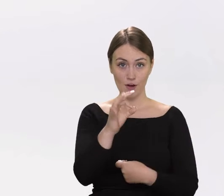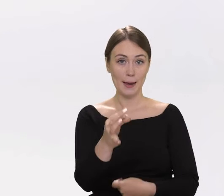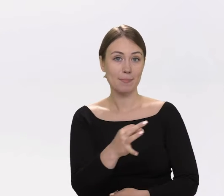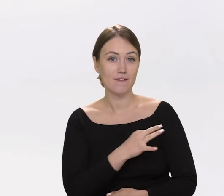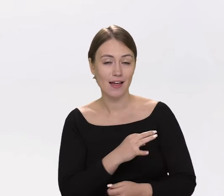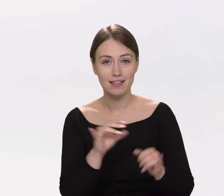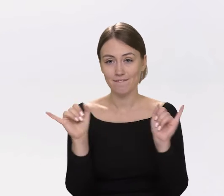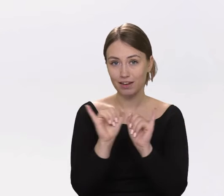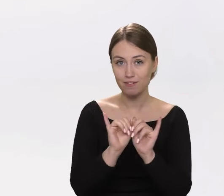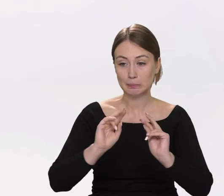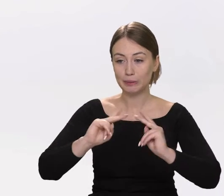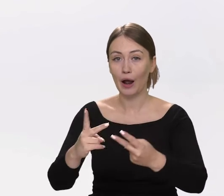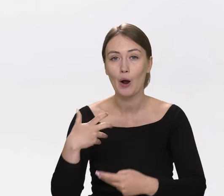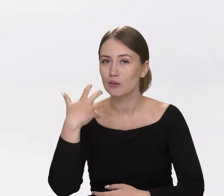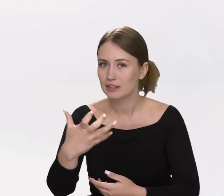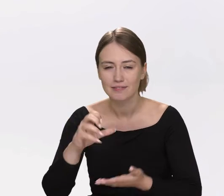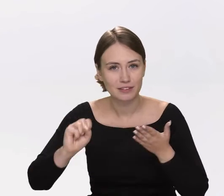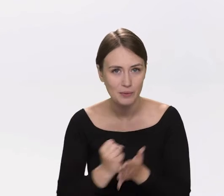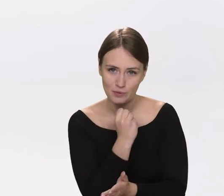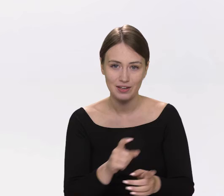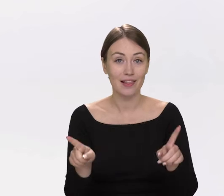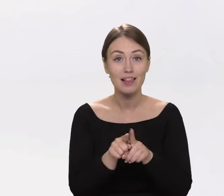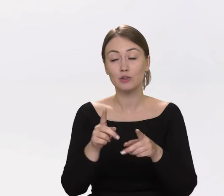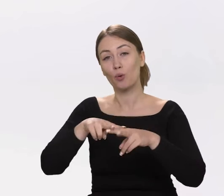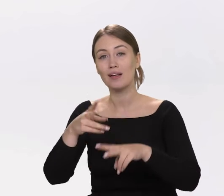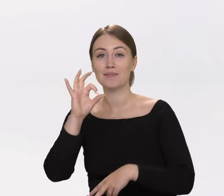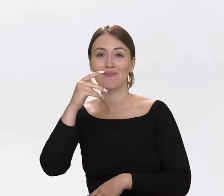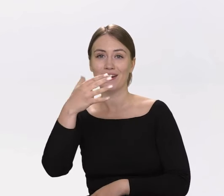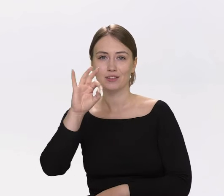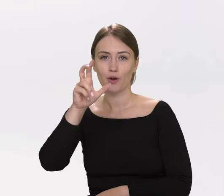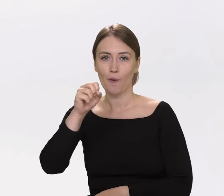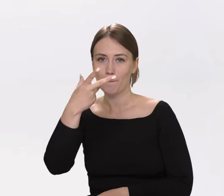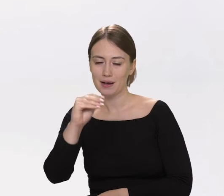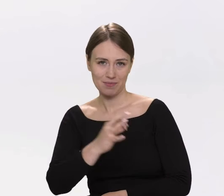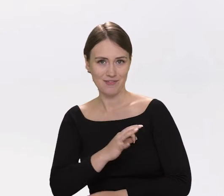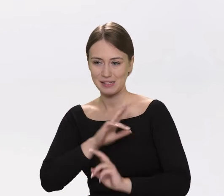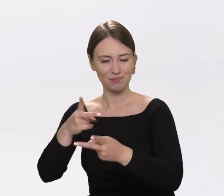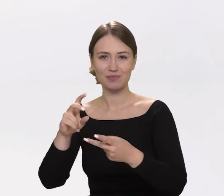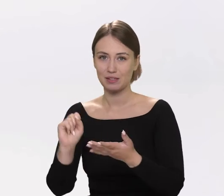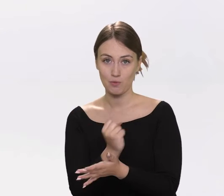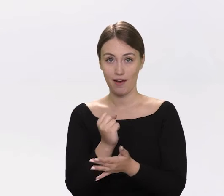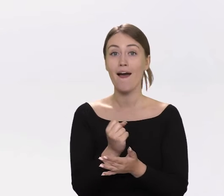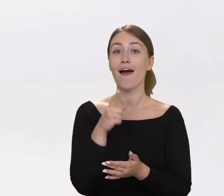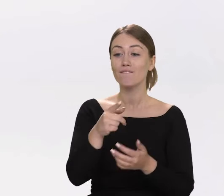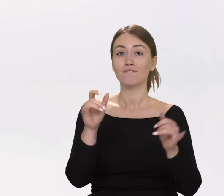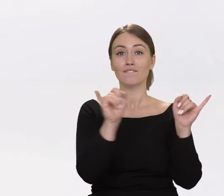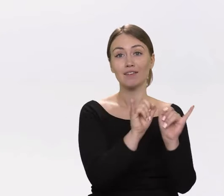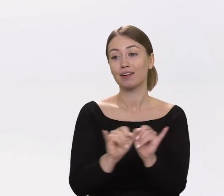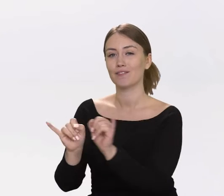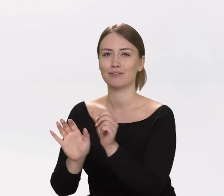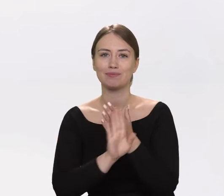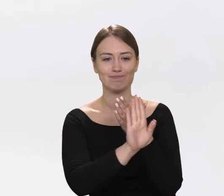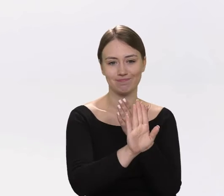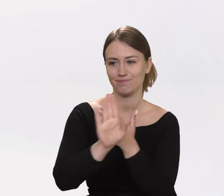swojej prywatnej sieci Wi-Fi gościom ani urządzeniom Smart Home. Sieci Wi-Fi są od siebie odizolowane, co pozwala